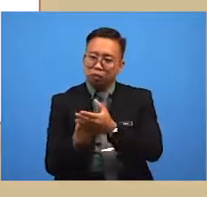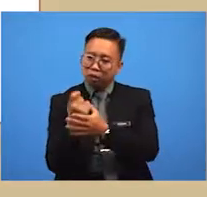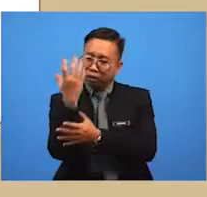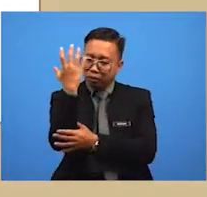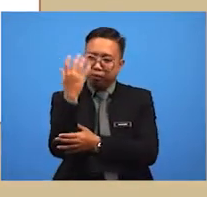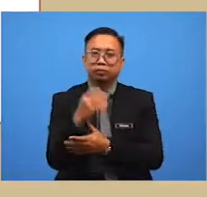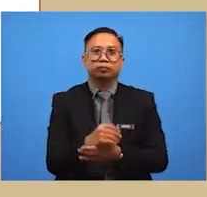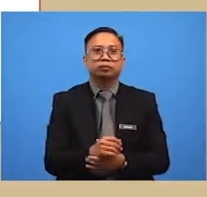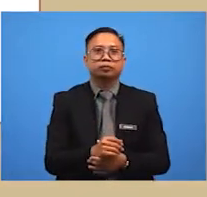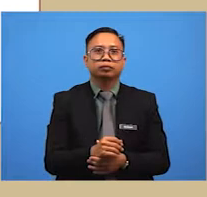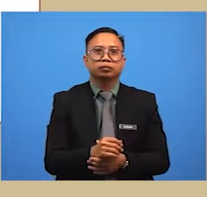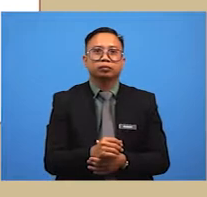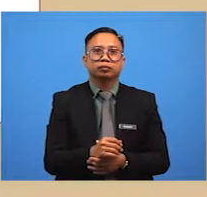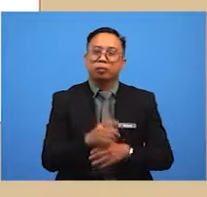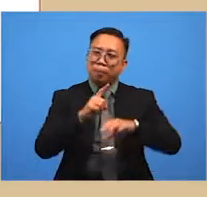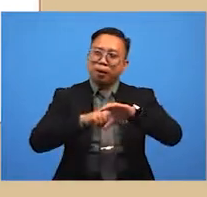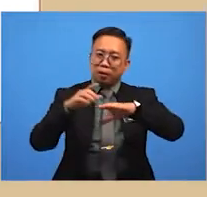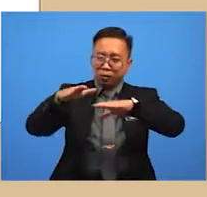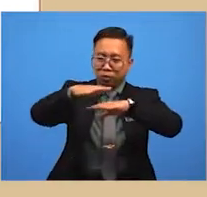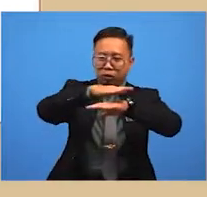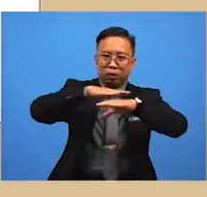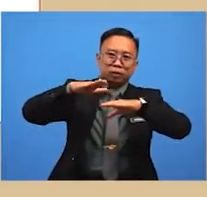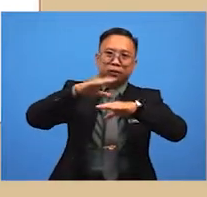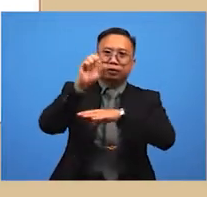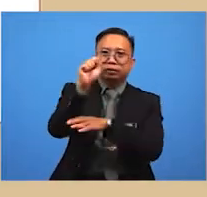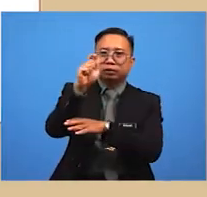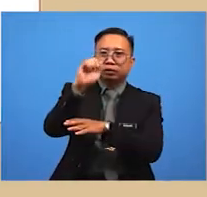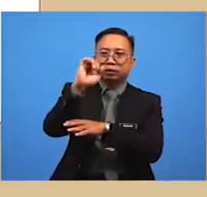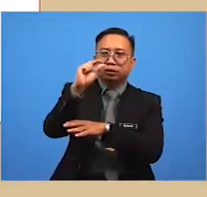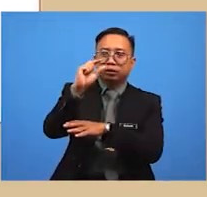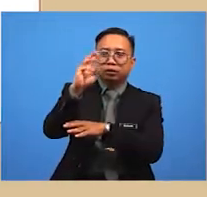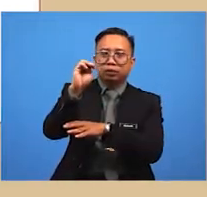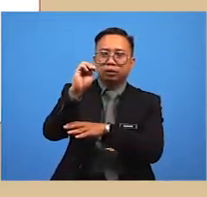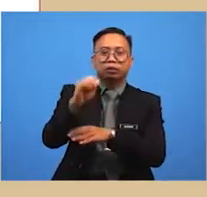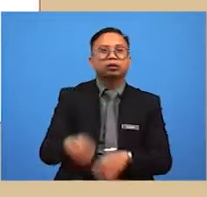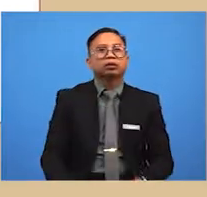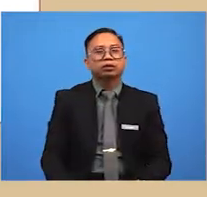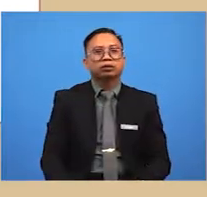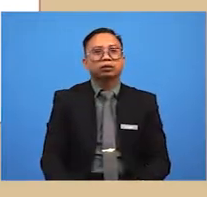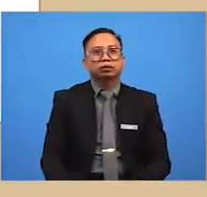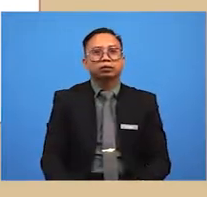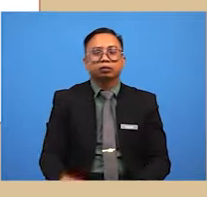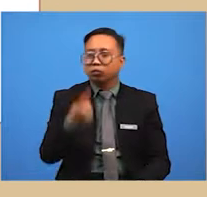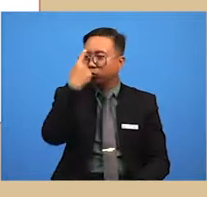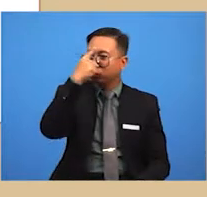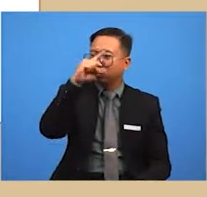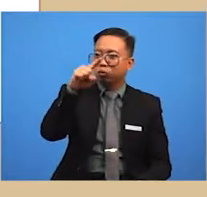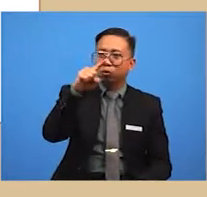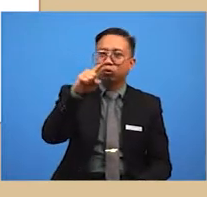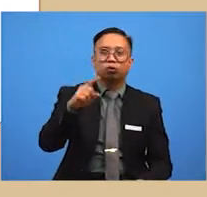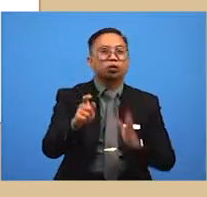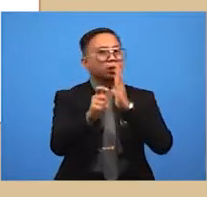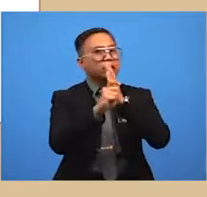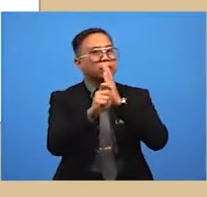Rembesan bergula pada permukaan stigma merangsang debunga untuk